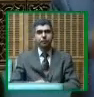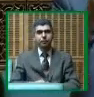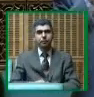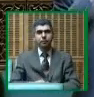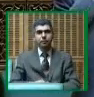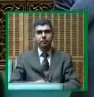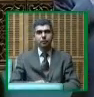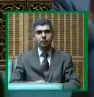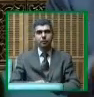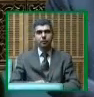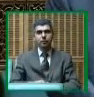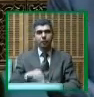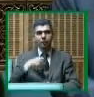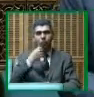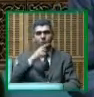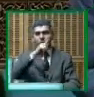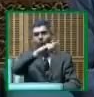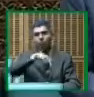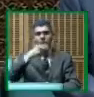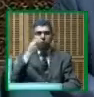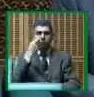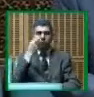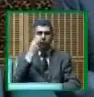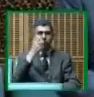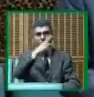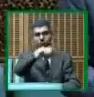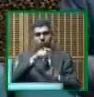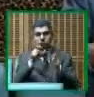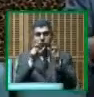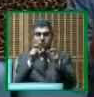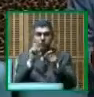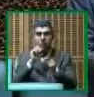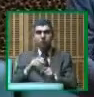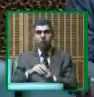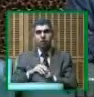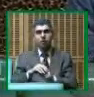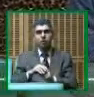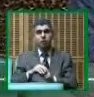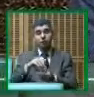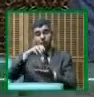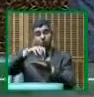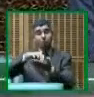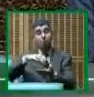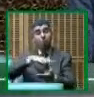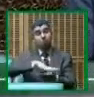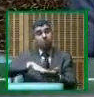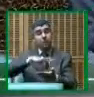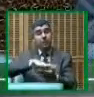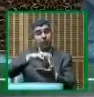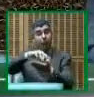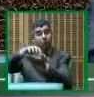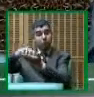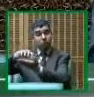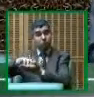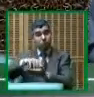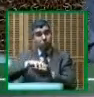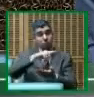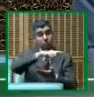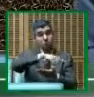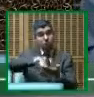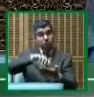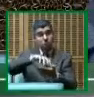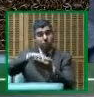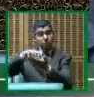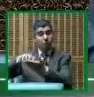طبعا كما نتابع جميعا، في كثير من المدن وخاصة المدن العتيقة أصبحت العديد